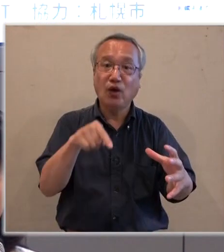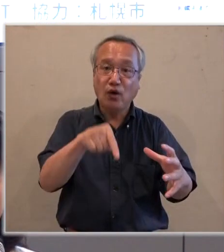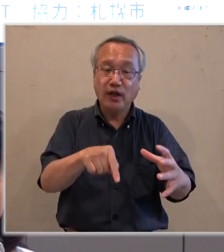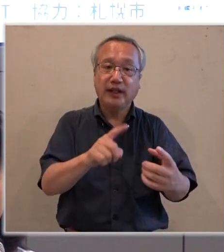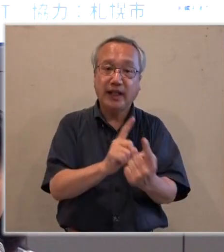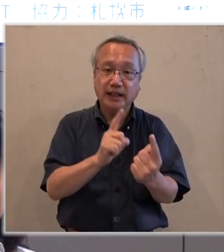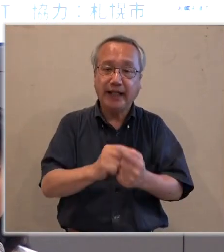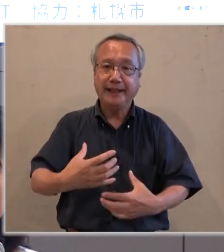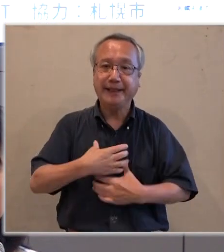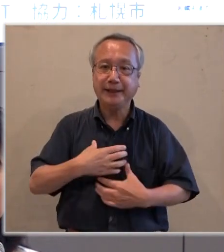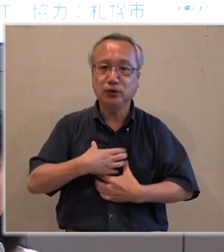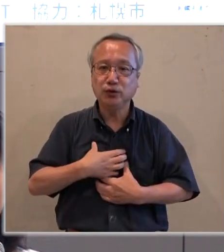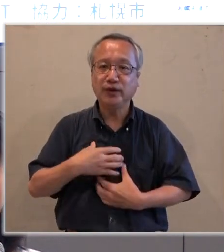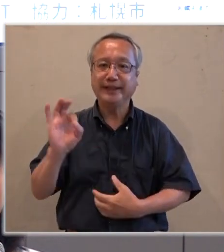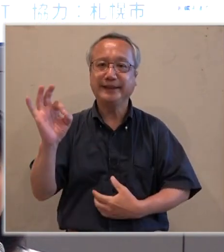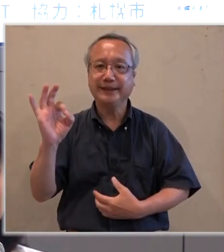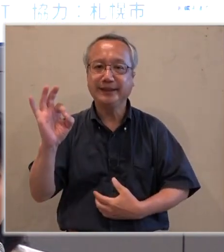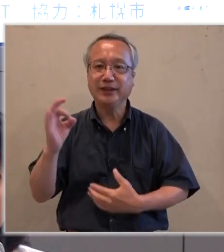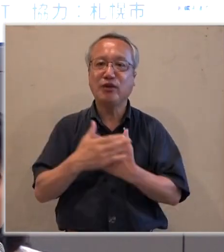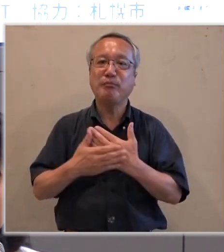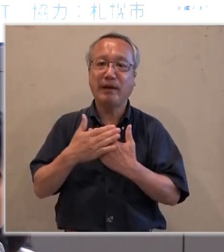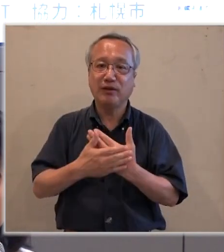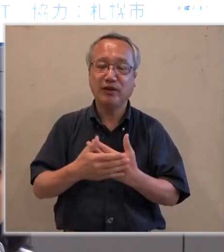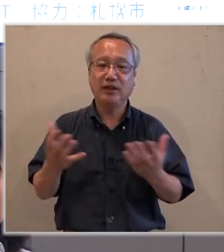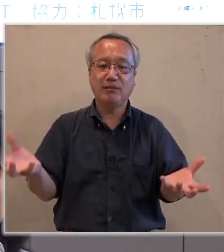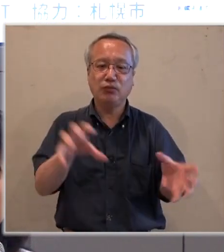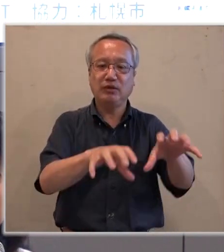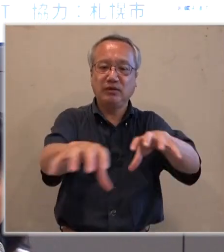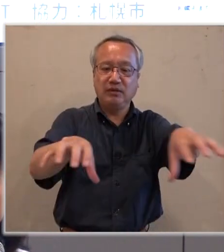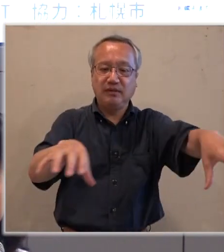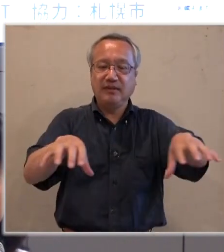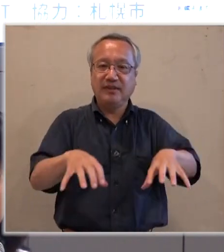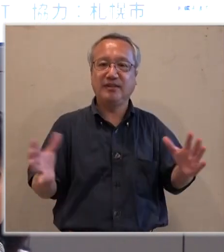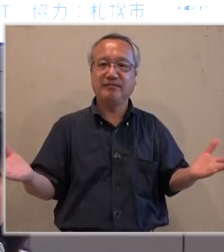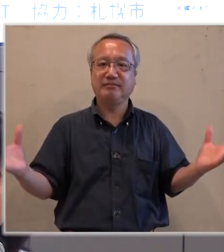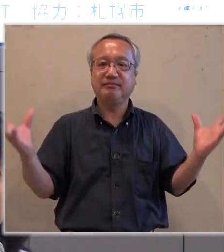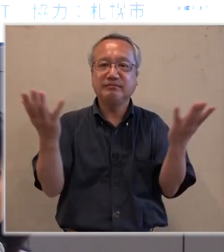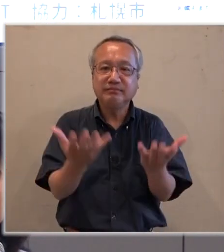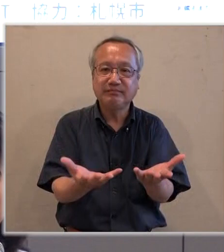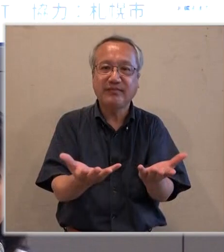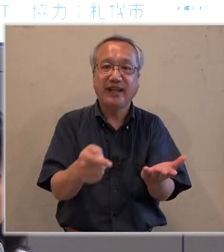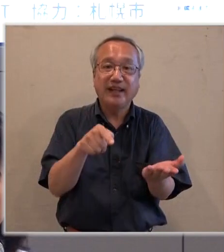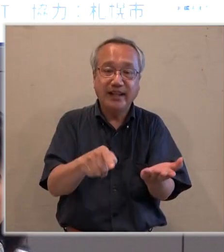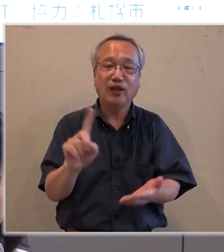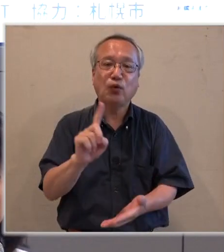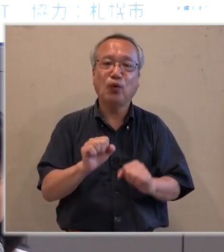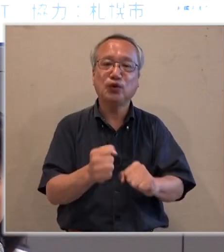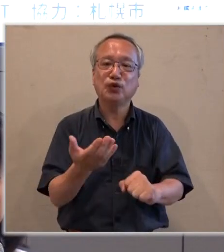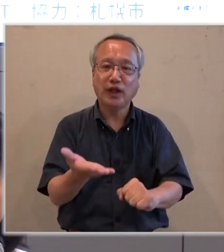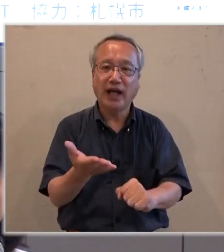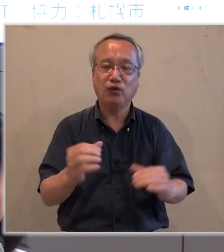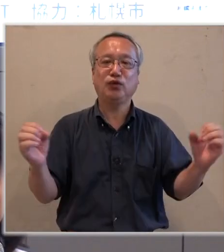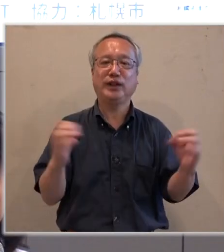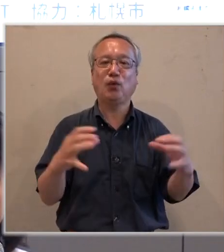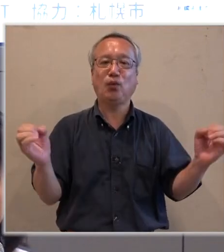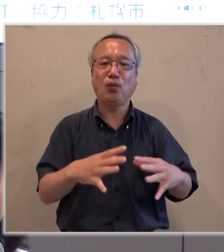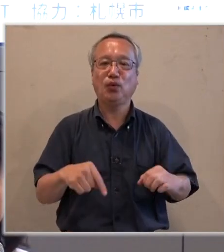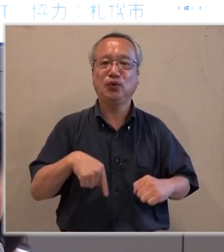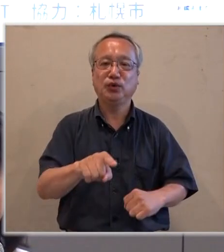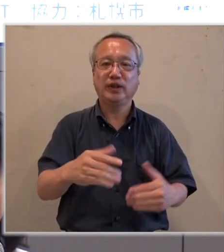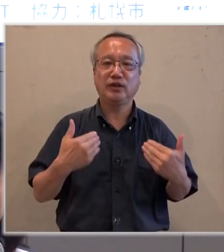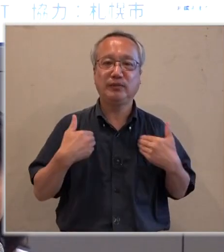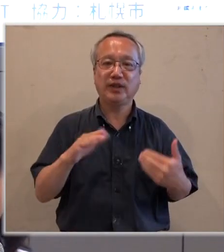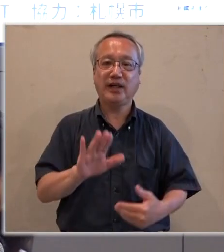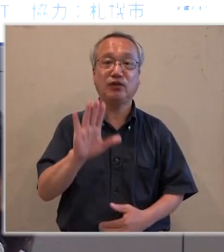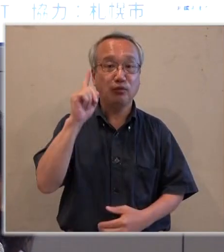スクや財政の状況とかそういうものを全部テーブルの上に並べた状態で、じゃあどうするっていうふうな話をしていくっていうことをしていくべきなんじゃないかと。